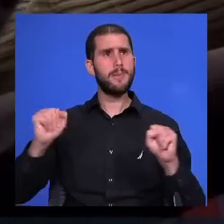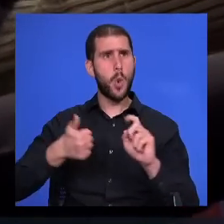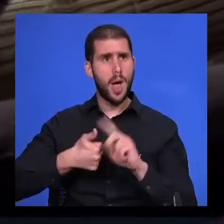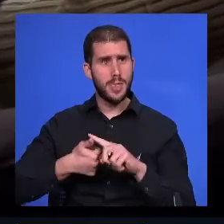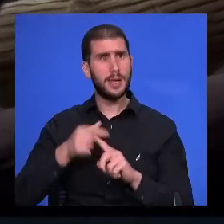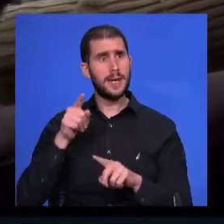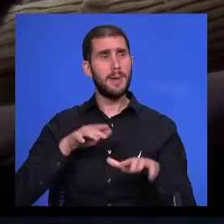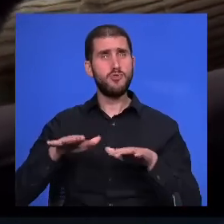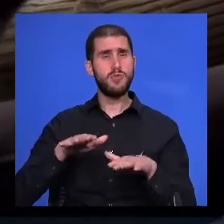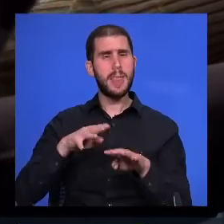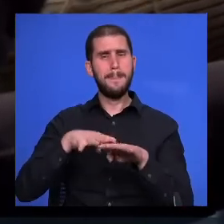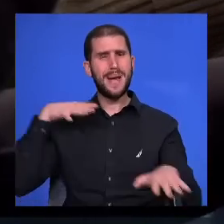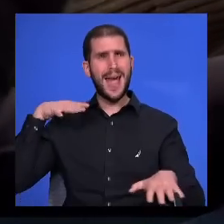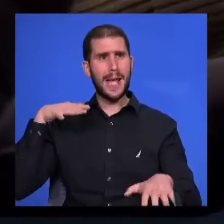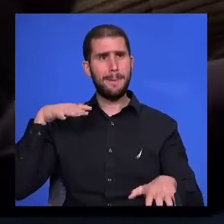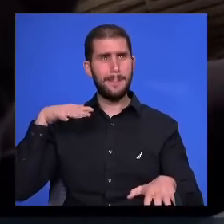היא ממשלת הפקקים.